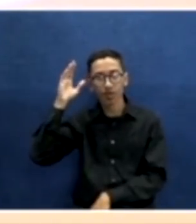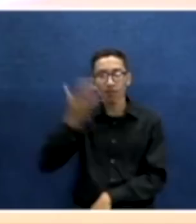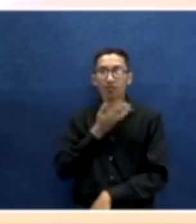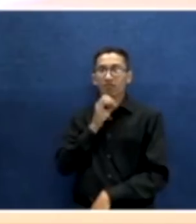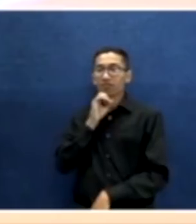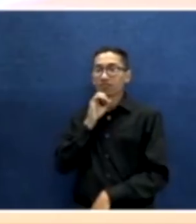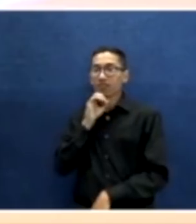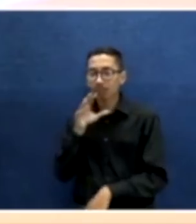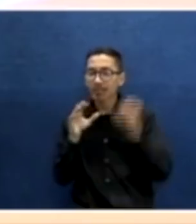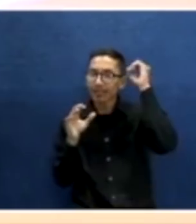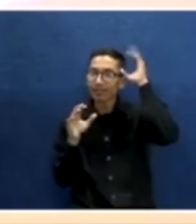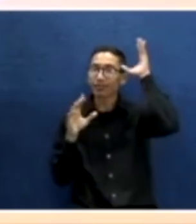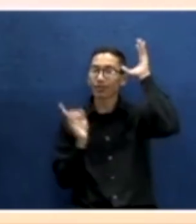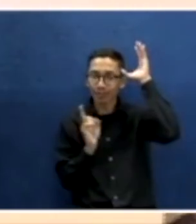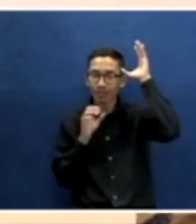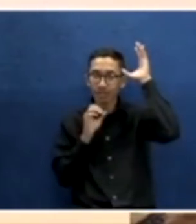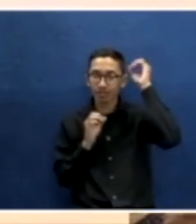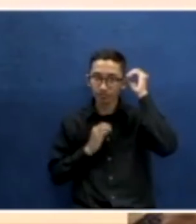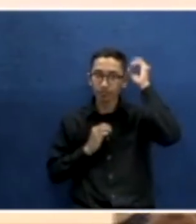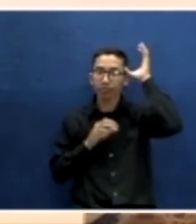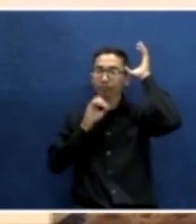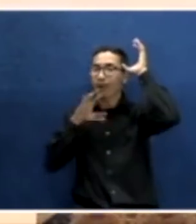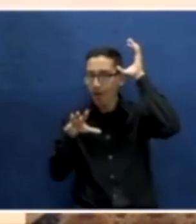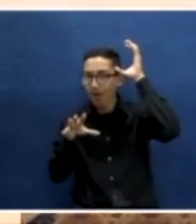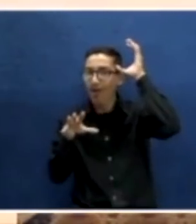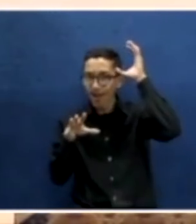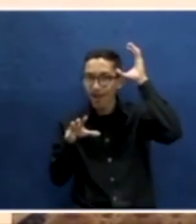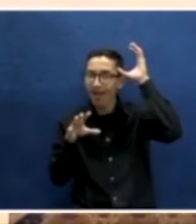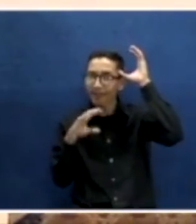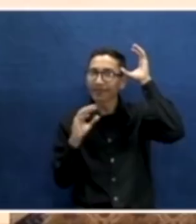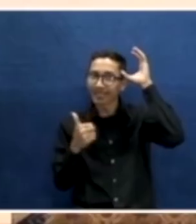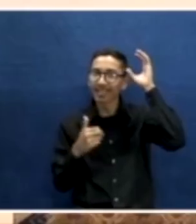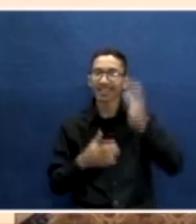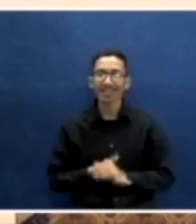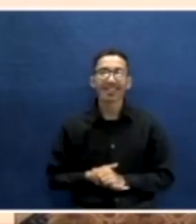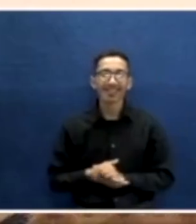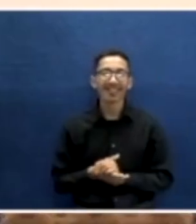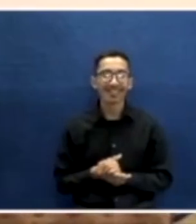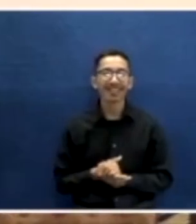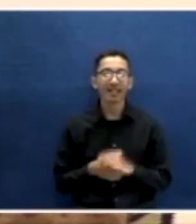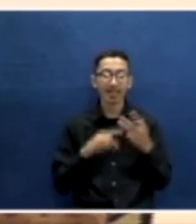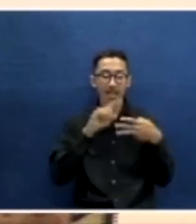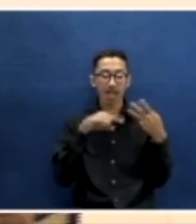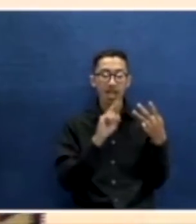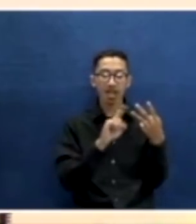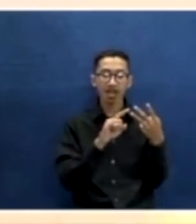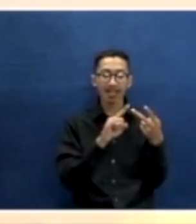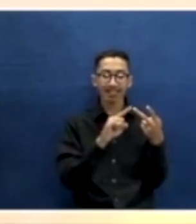bersambung kepada Rasulullah Shallallahu wasallam hadits-hadits Aisyah radhiallahu anha yang ketiga